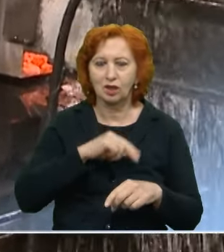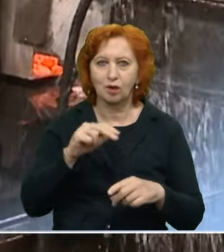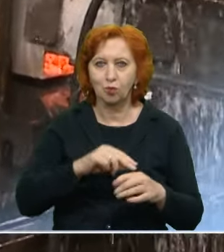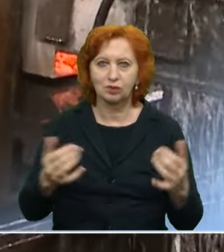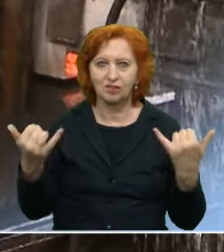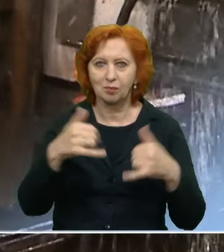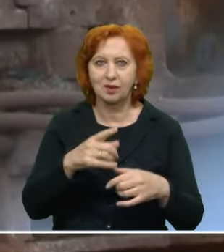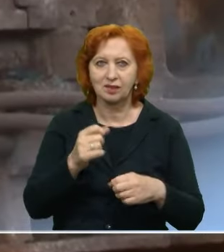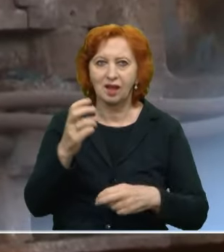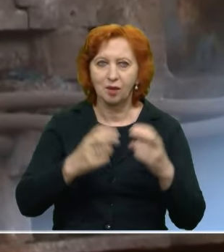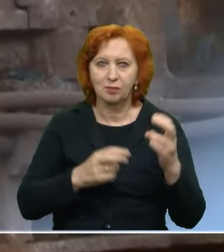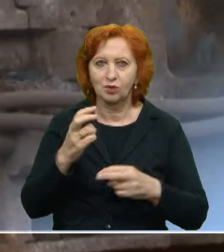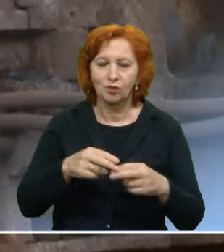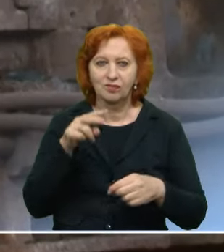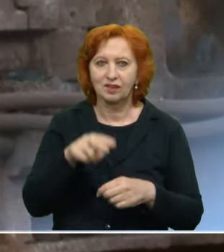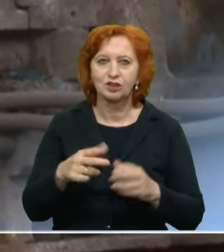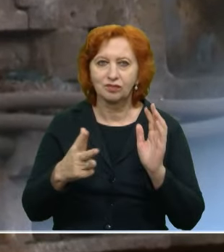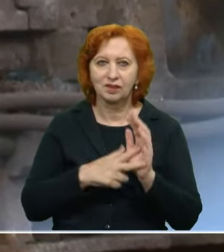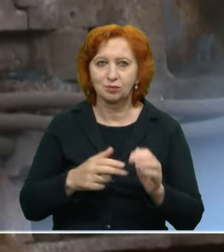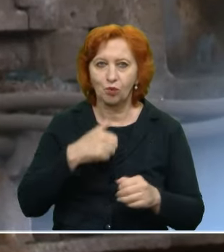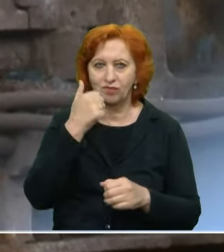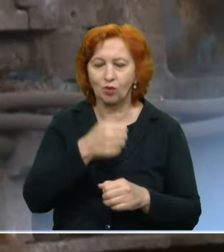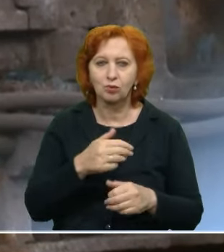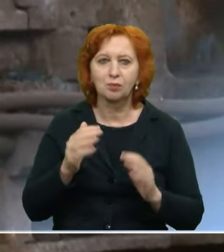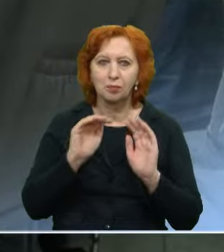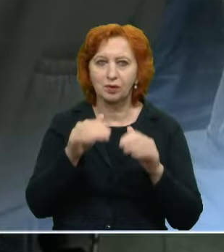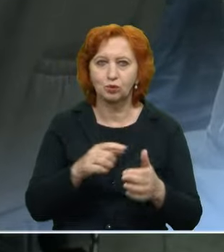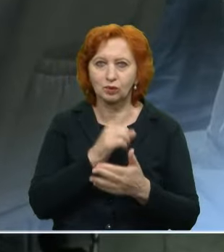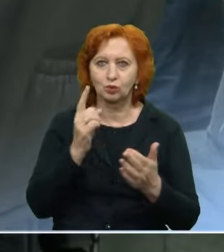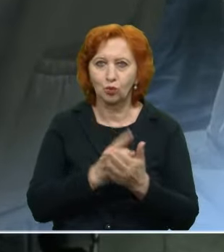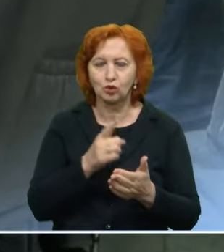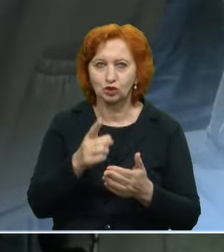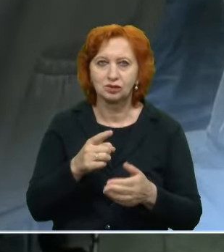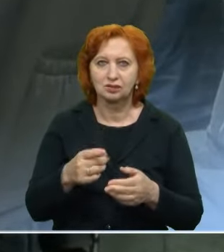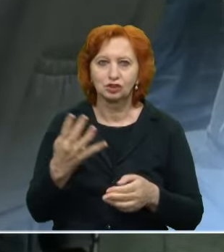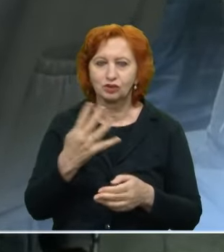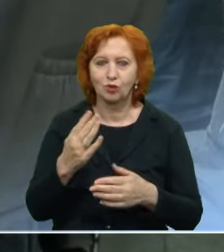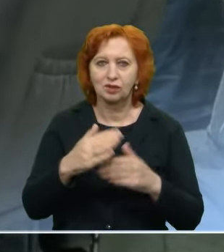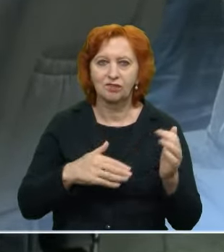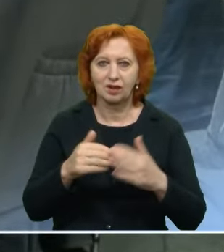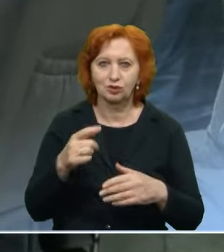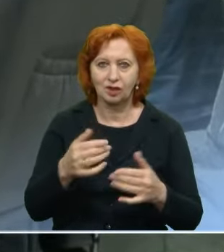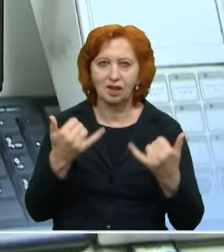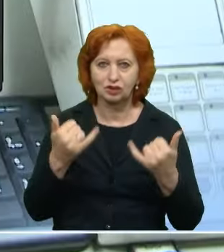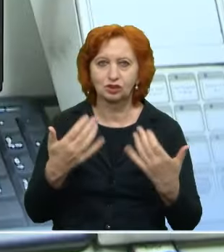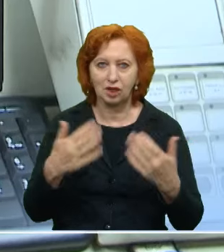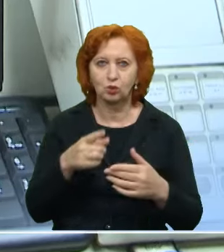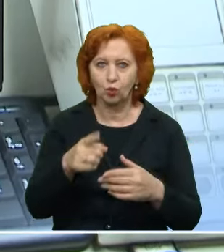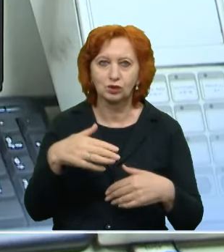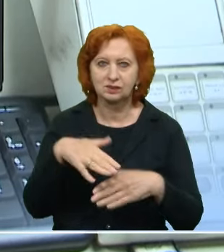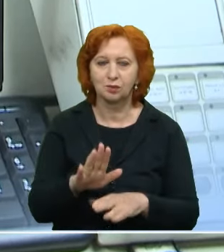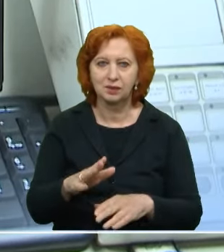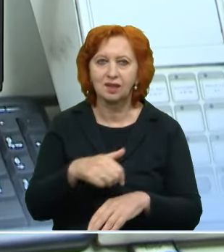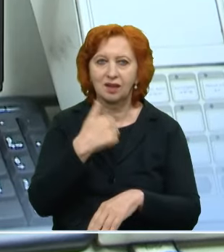На производстве трудится с 2008 года. Поступил на должность электромонтера 4-го разряда, а сейчас он заместитель